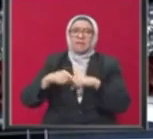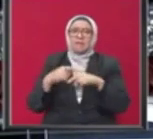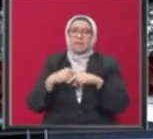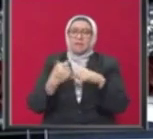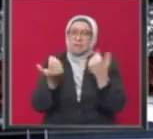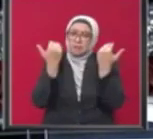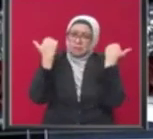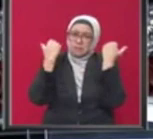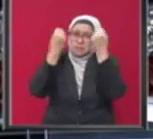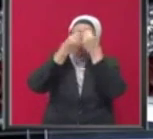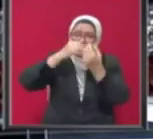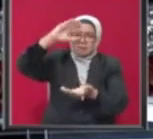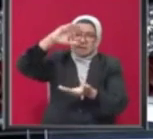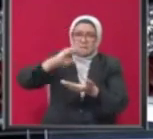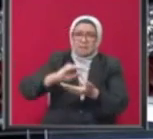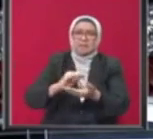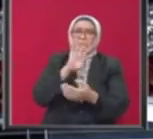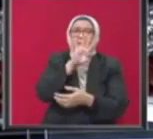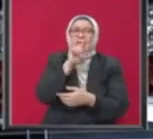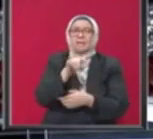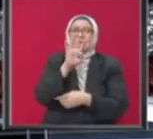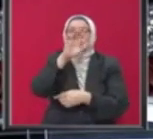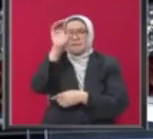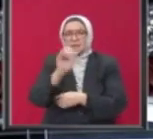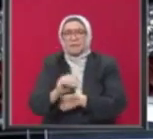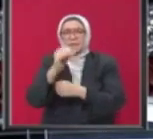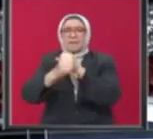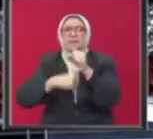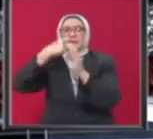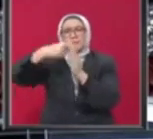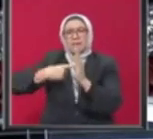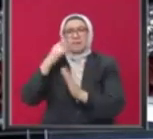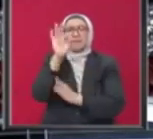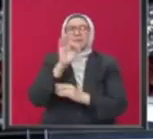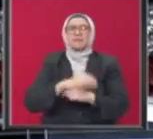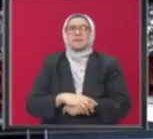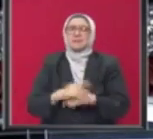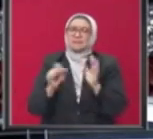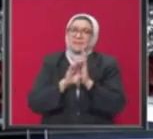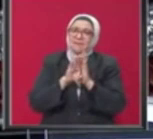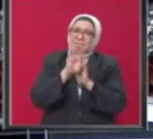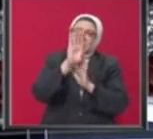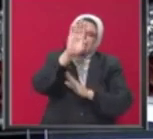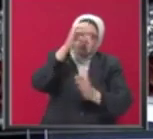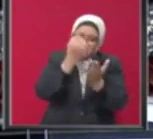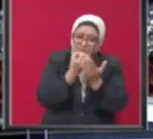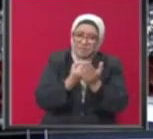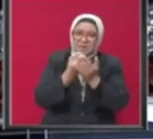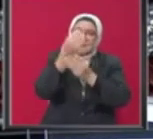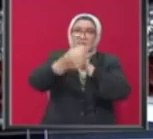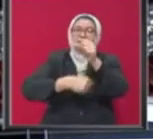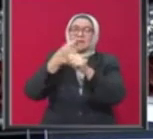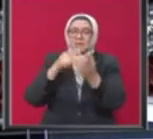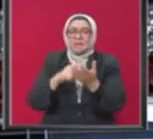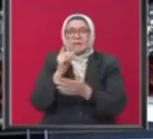bagi bulan September walaupun pertumbuhan ekonomi untuk tahun ini dianggap